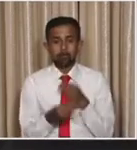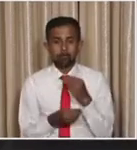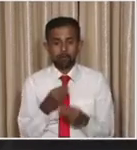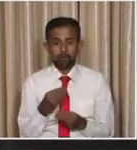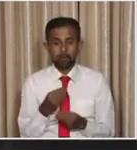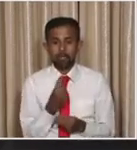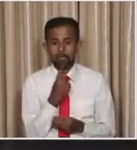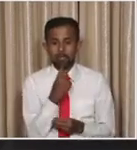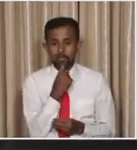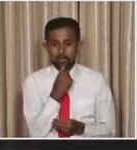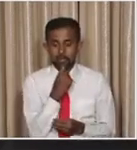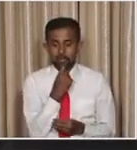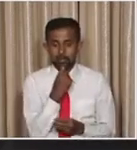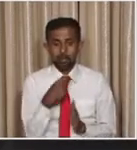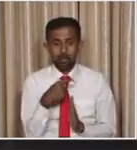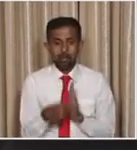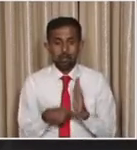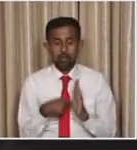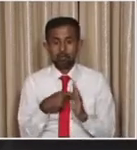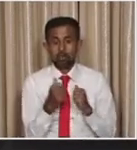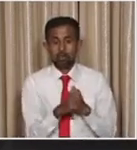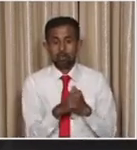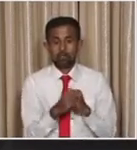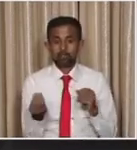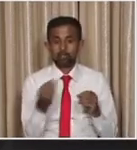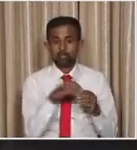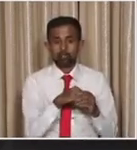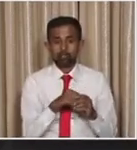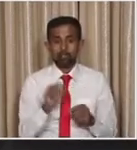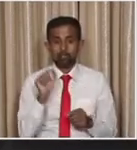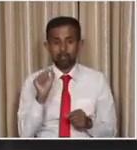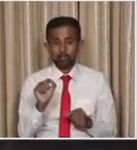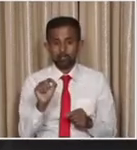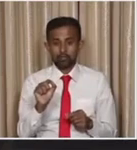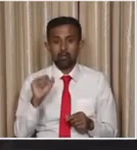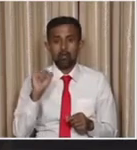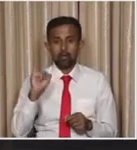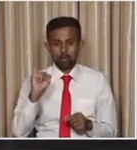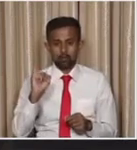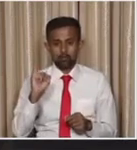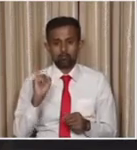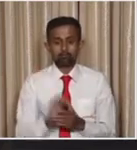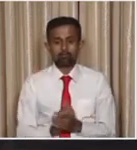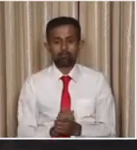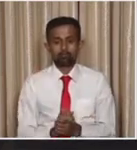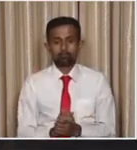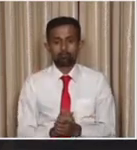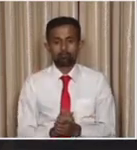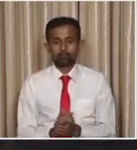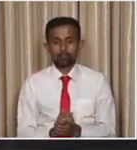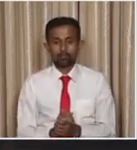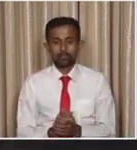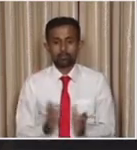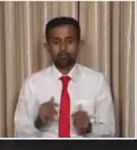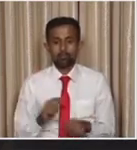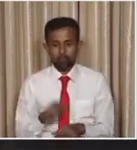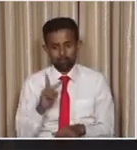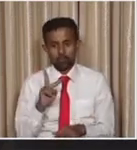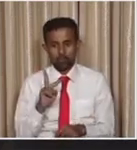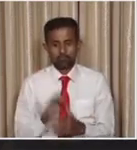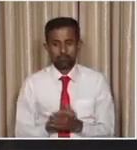te karmaanten api rate jatika nispadanayata ekathu karanne 0.6 e wageema obathumarata winadi 2 kaalayak